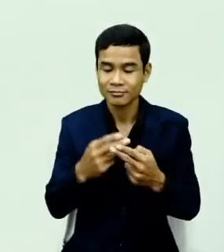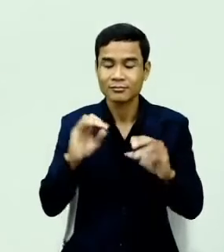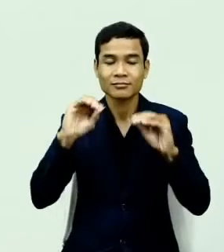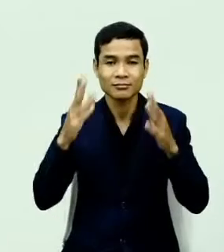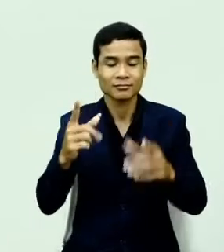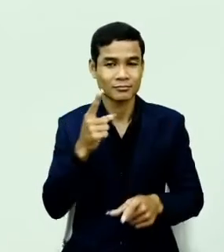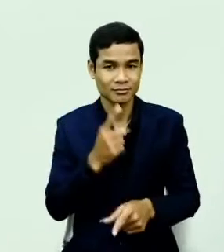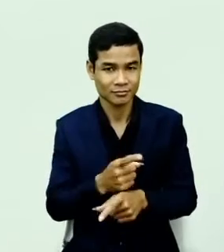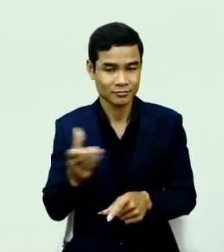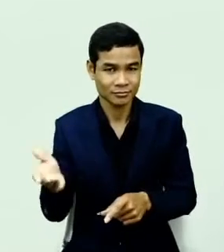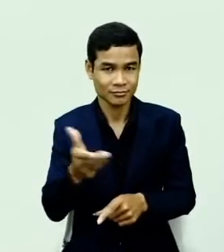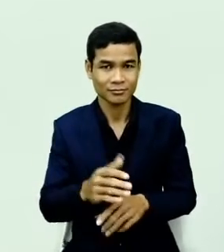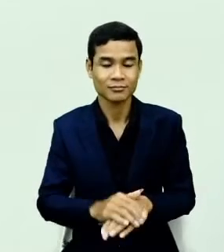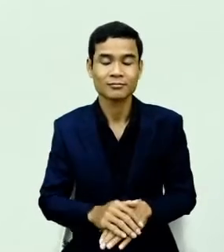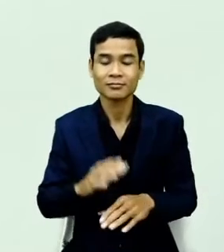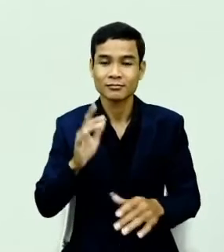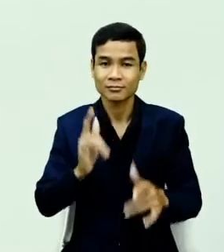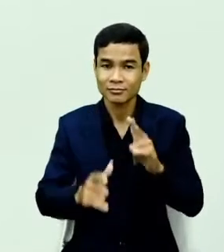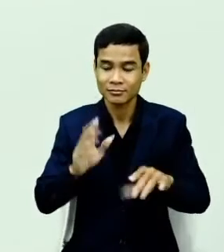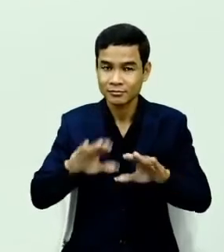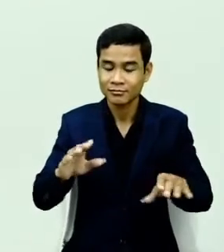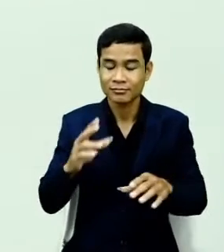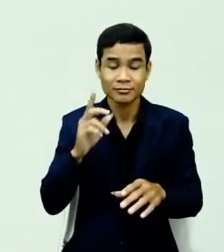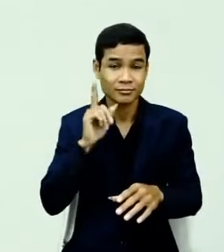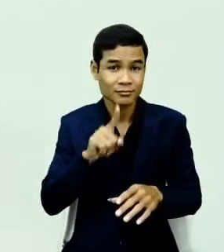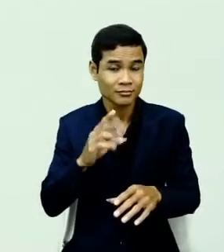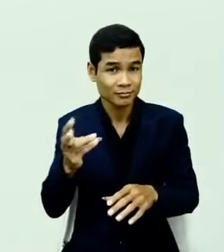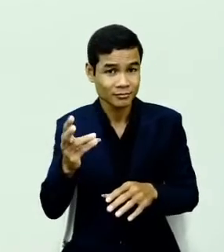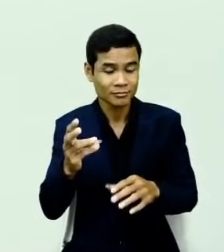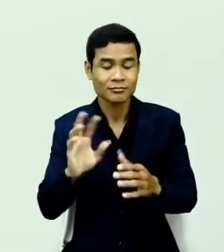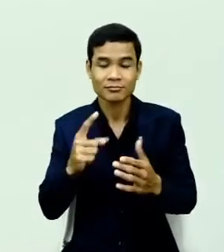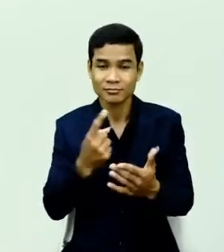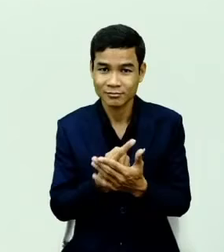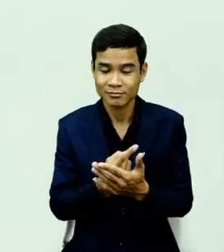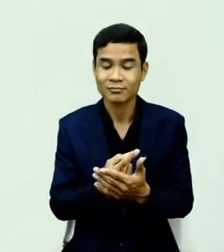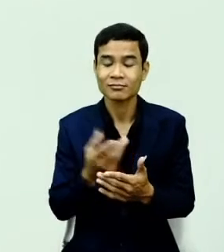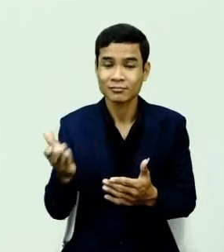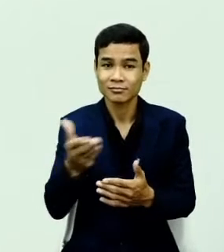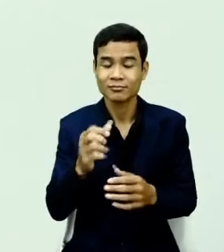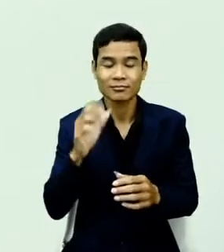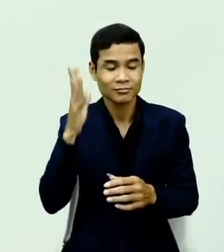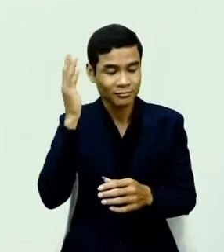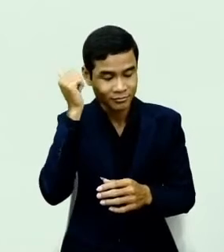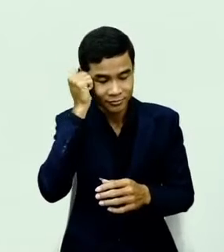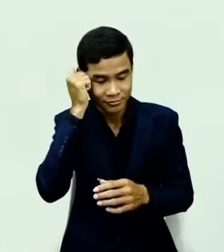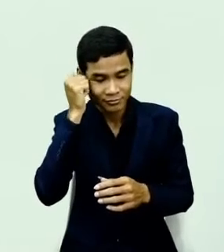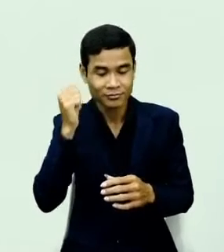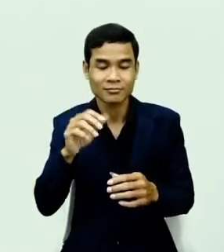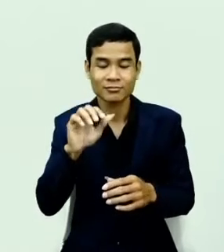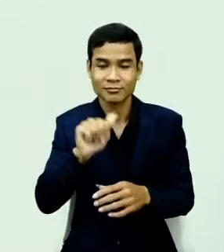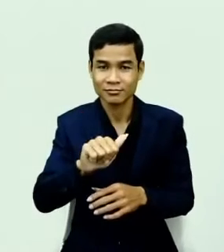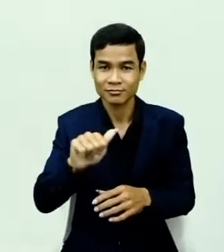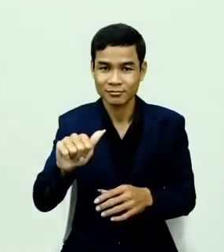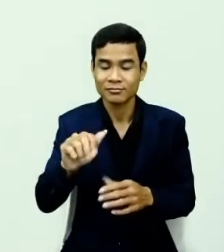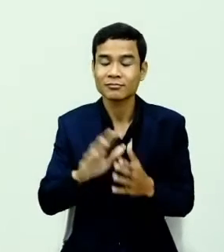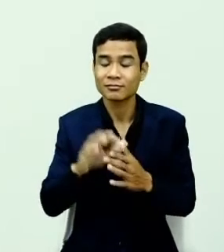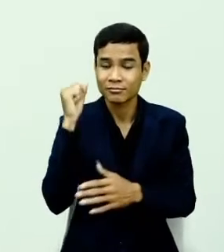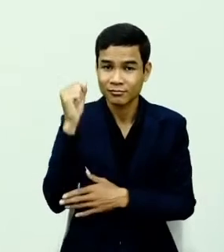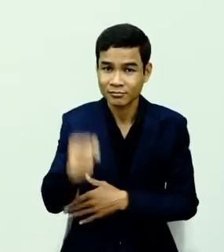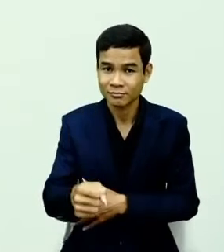កគ្រូបានត្រឹមត្រូវណាចាបើសិនមកកូនខកបន្តិចបន្តួចត្រូវចូលរួមចាចងចាំថាញញួរគឺសរសេរបែបនេះ